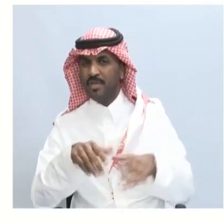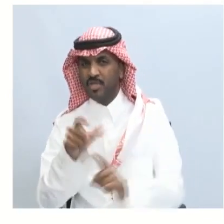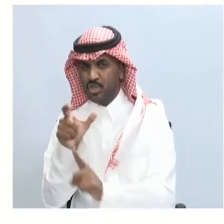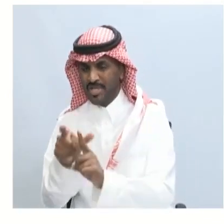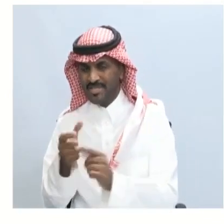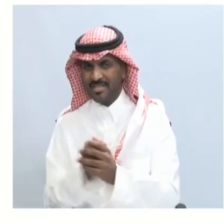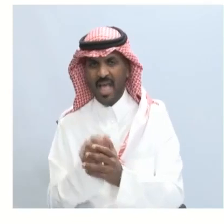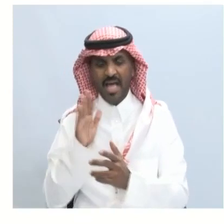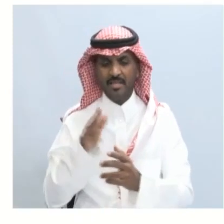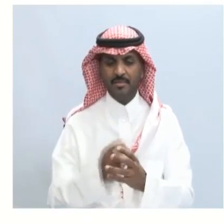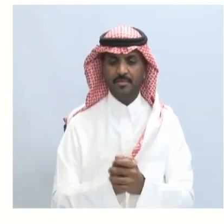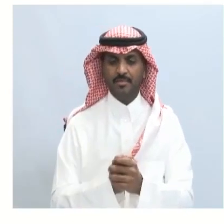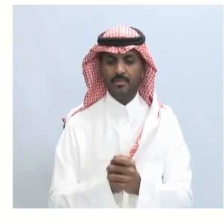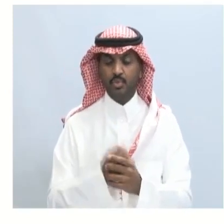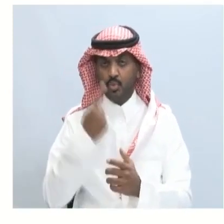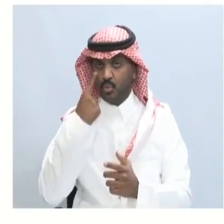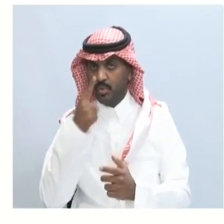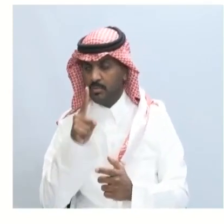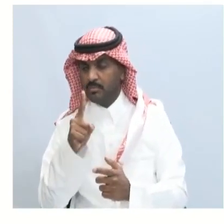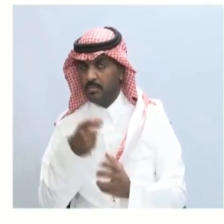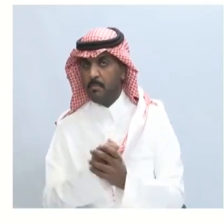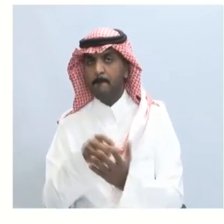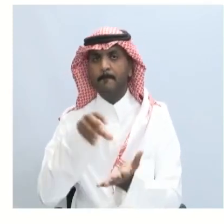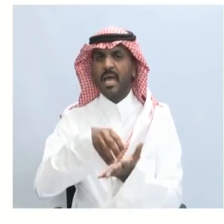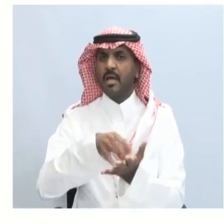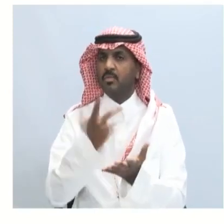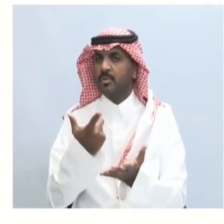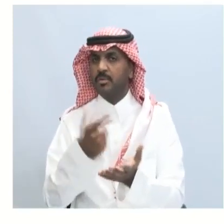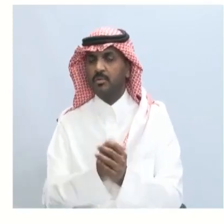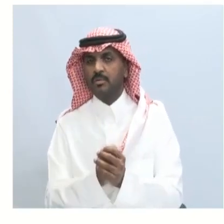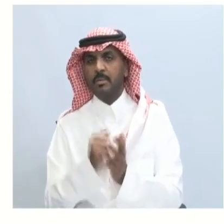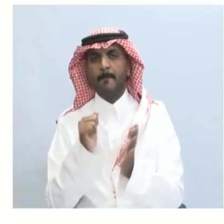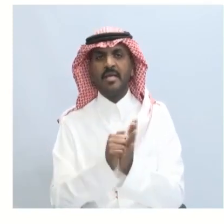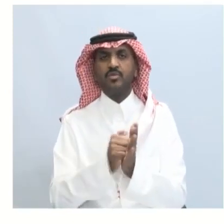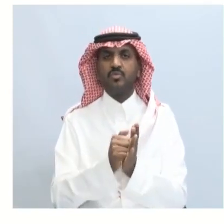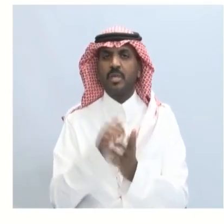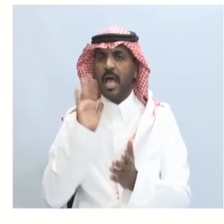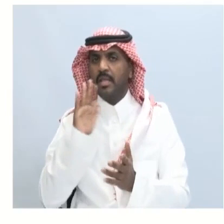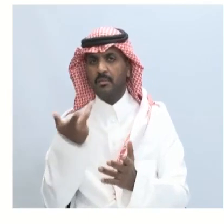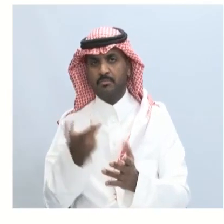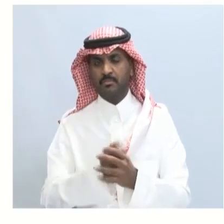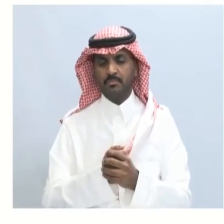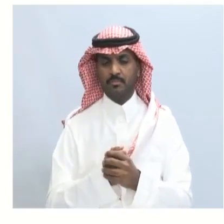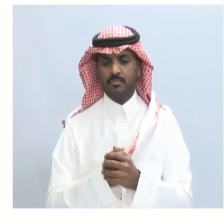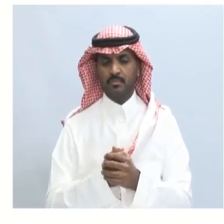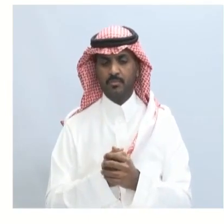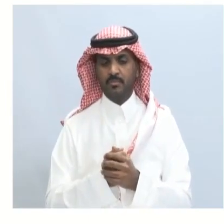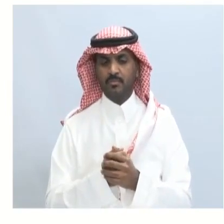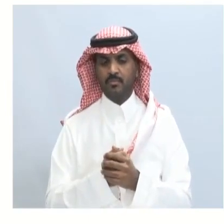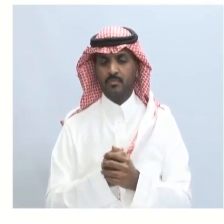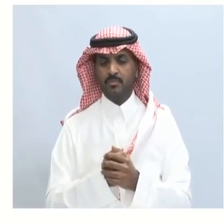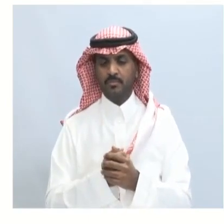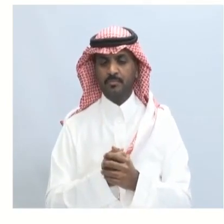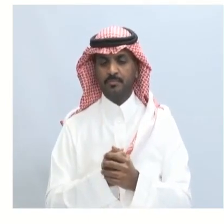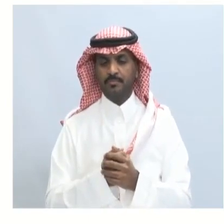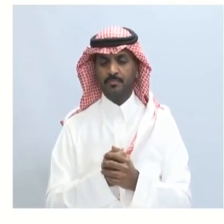عاده فاذا ينظر الى مكان هذا الشخص اين يسكن عاده اين هو اين يسكن